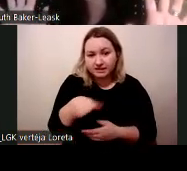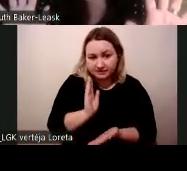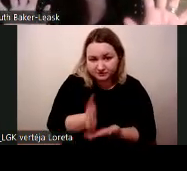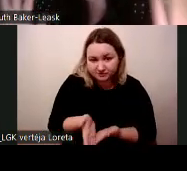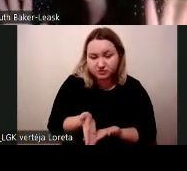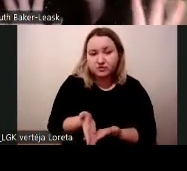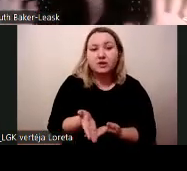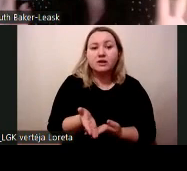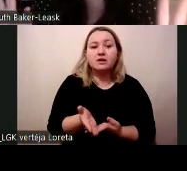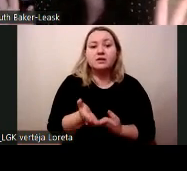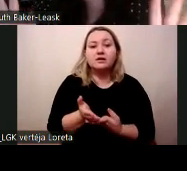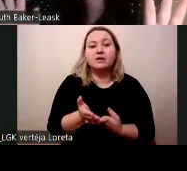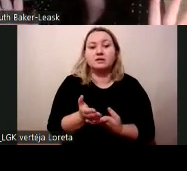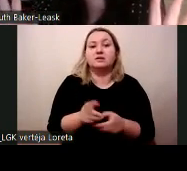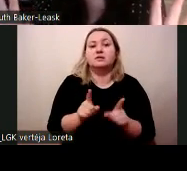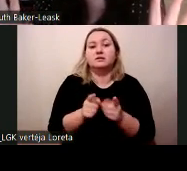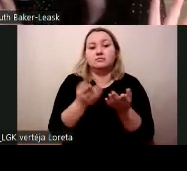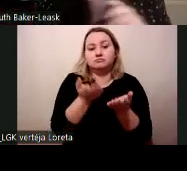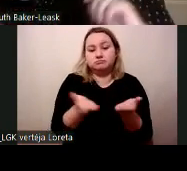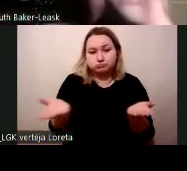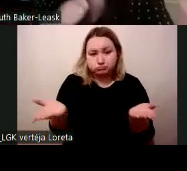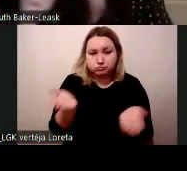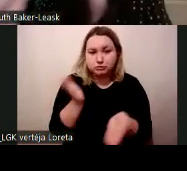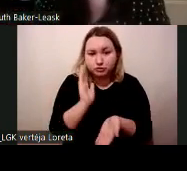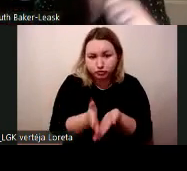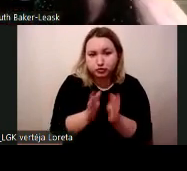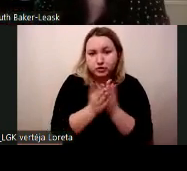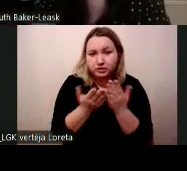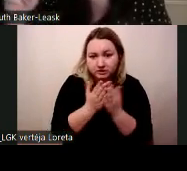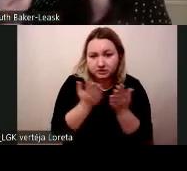ant nugarėlių, bet